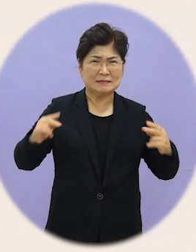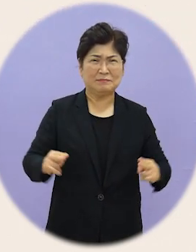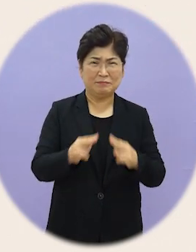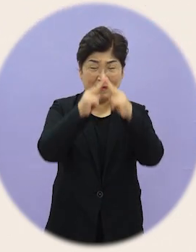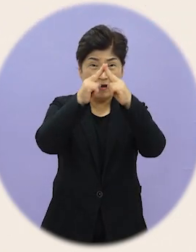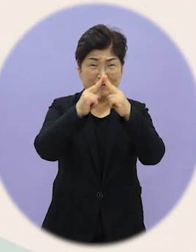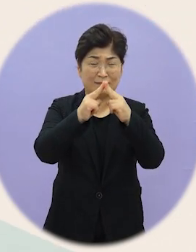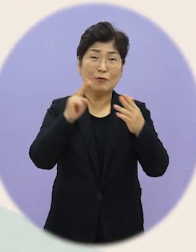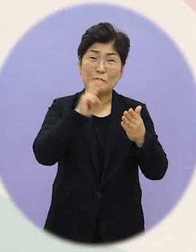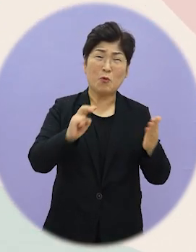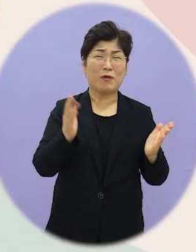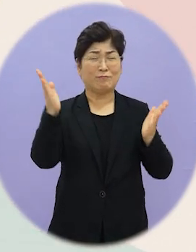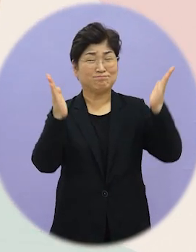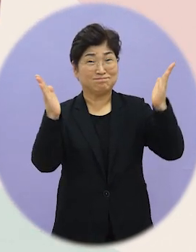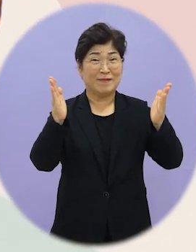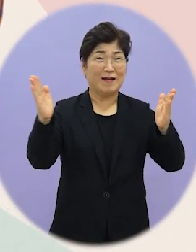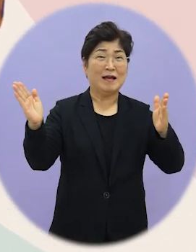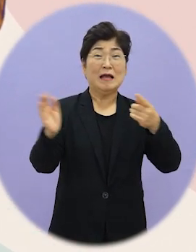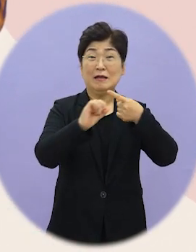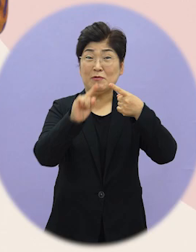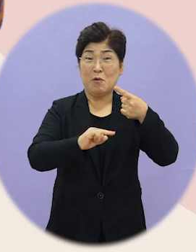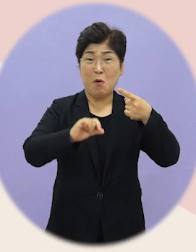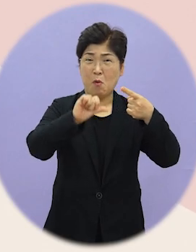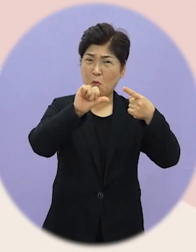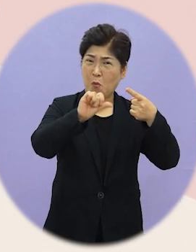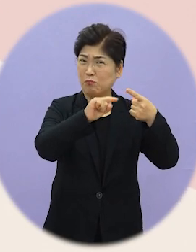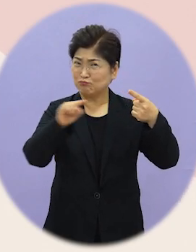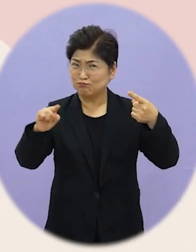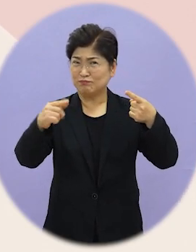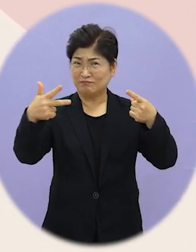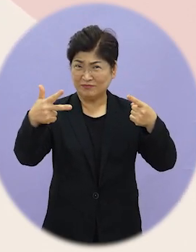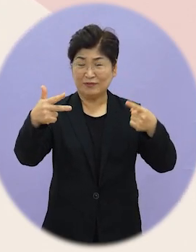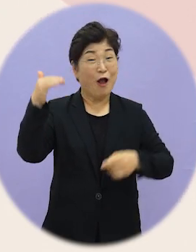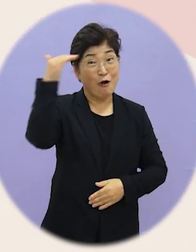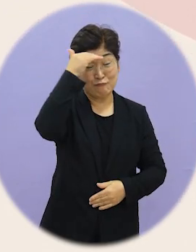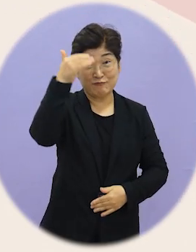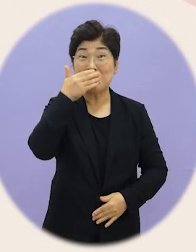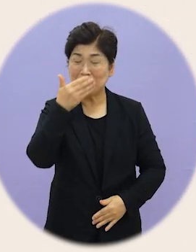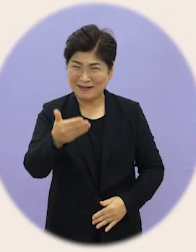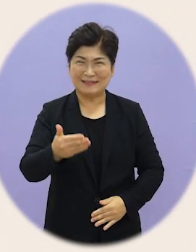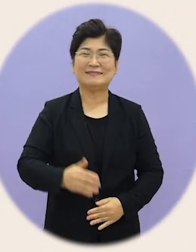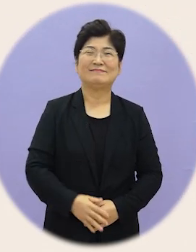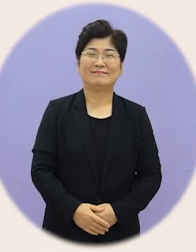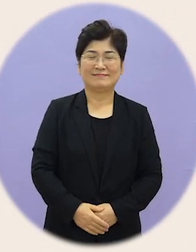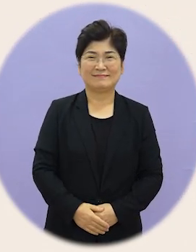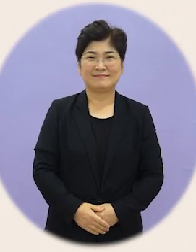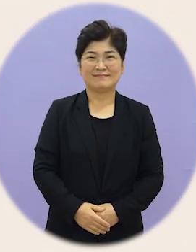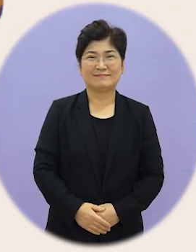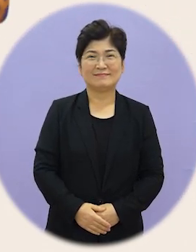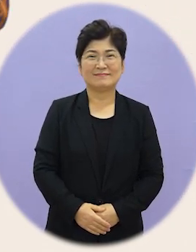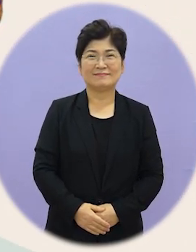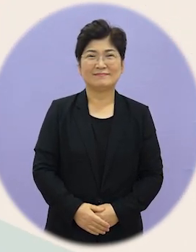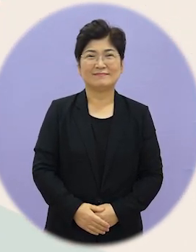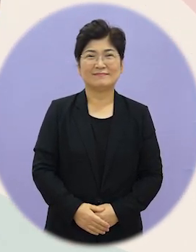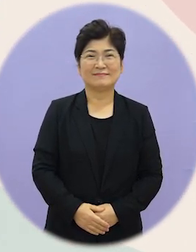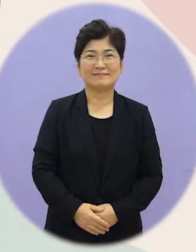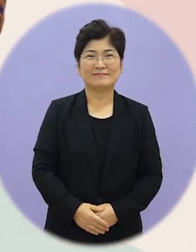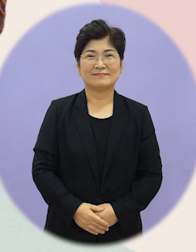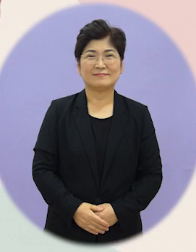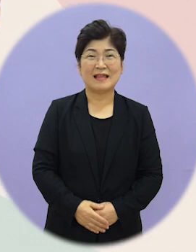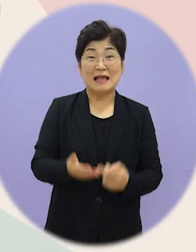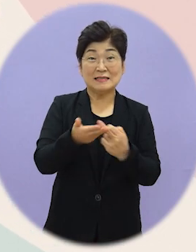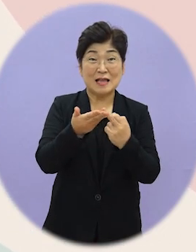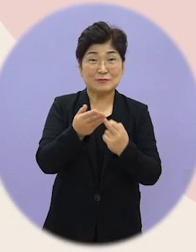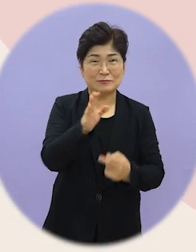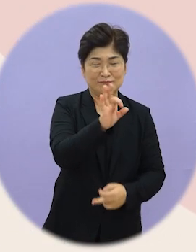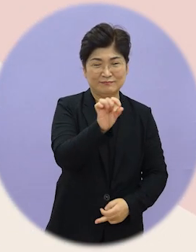펼쳐지는 달타냥과 삼총사의 아름답고 웅장한 뮤지컬 삼총사를 1월 5일부터 7일까지 감상하실 수